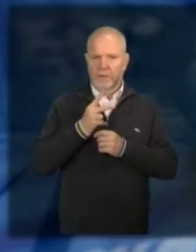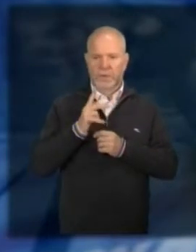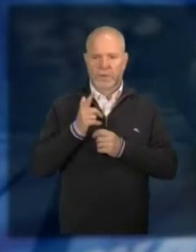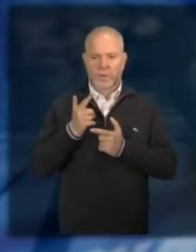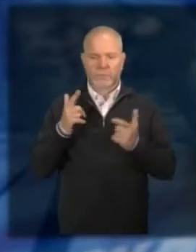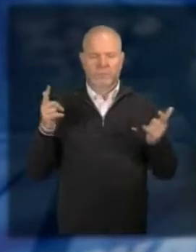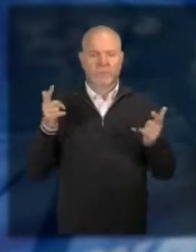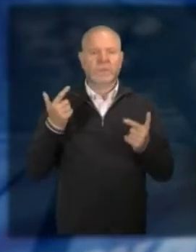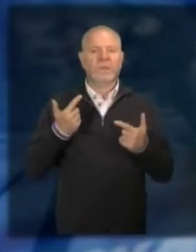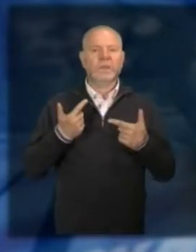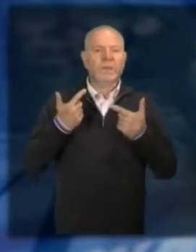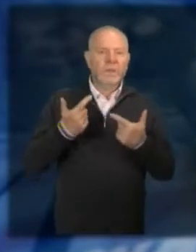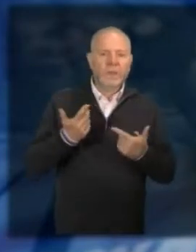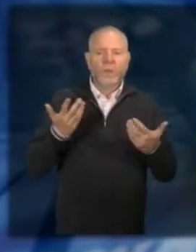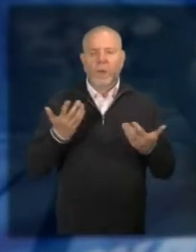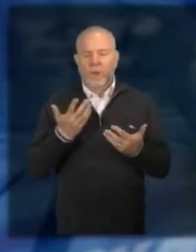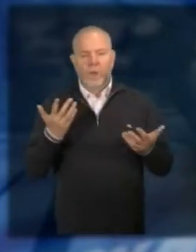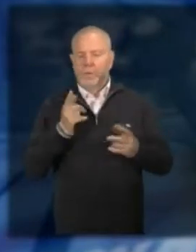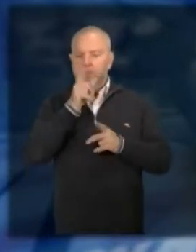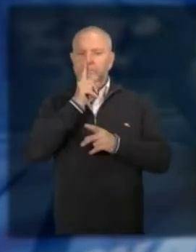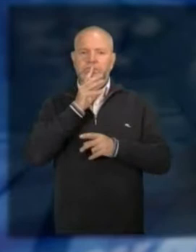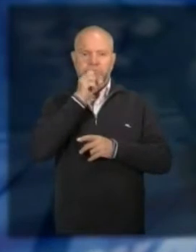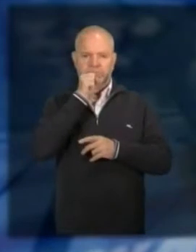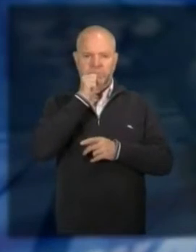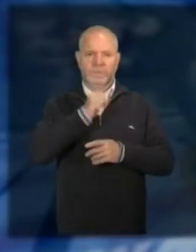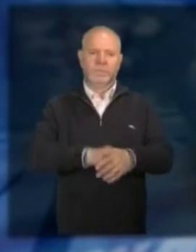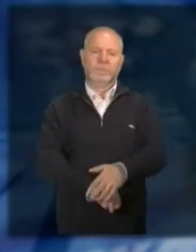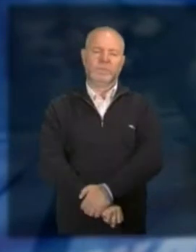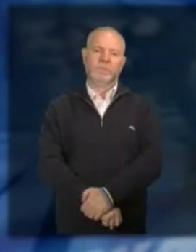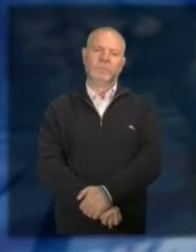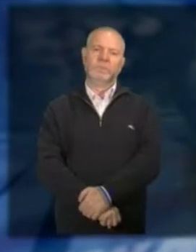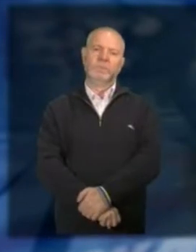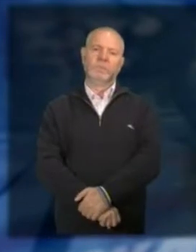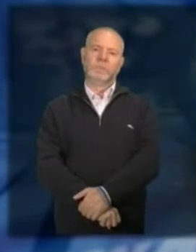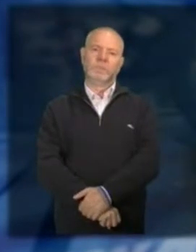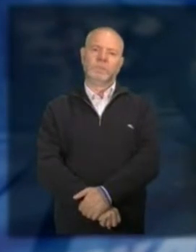ora né da parte sindacale né da parte dell'azienda.